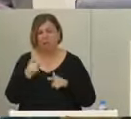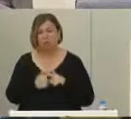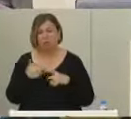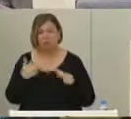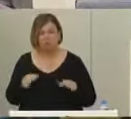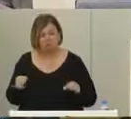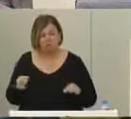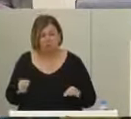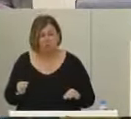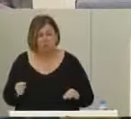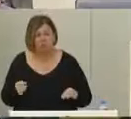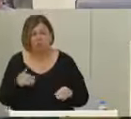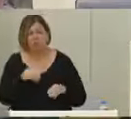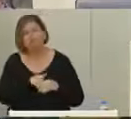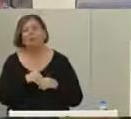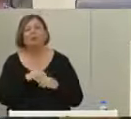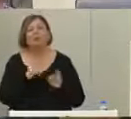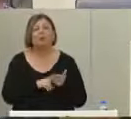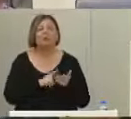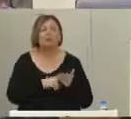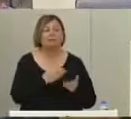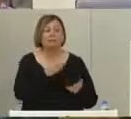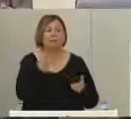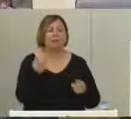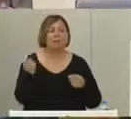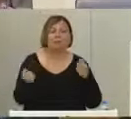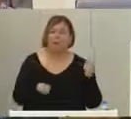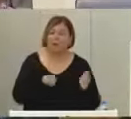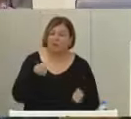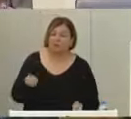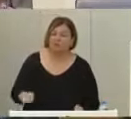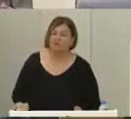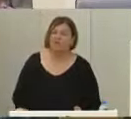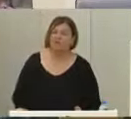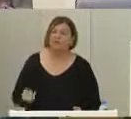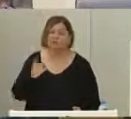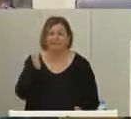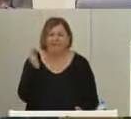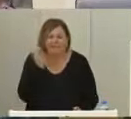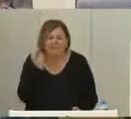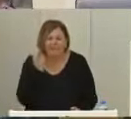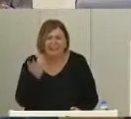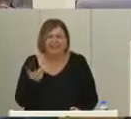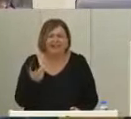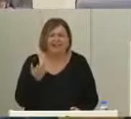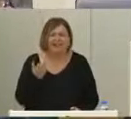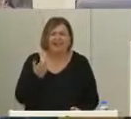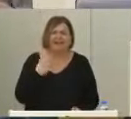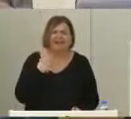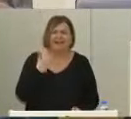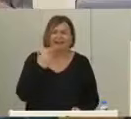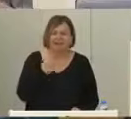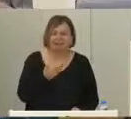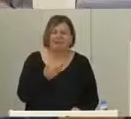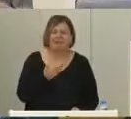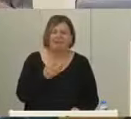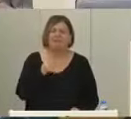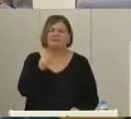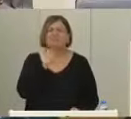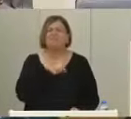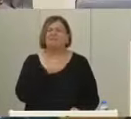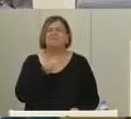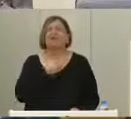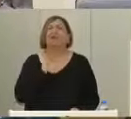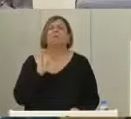hazırlıyoruz. Meclis üyemiz bir sürü emek sarf etti. Bir dinleyin en azından dediğimiz önergeye bir cevap